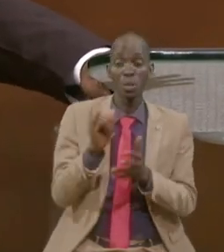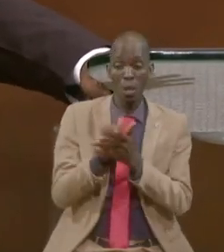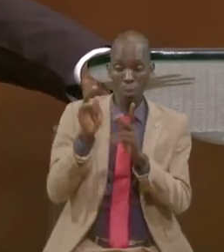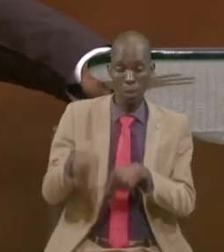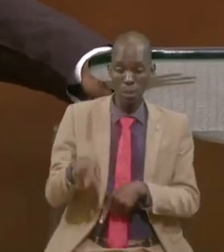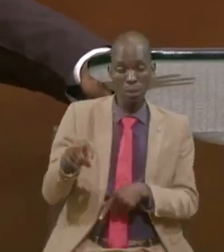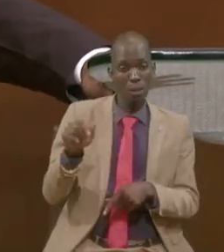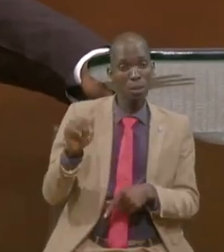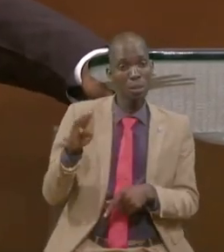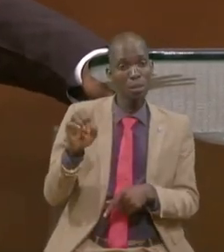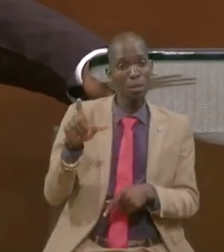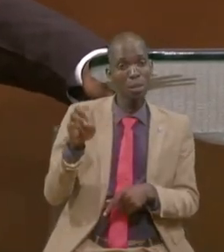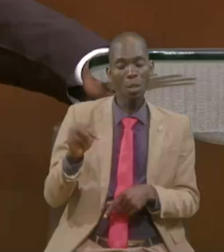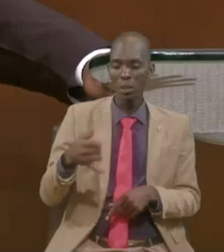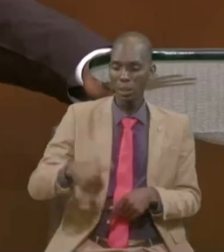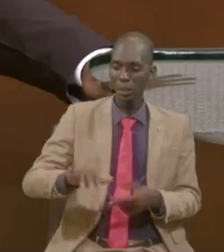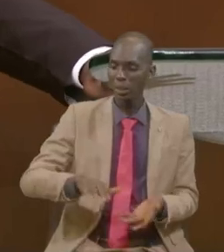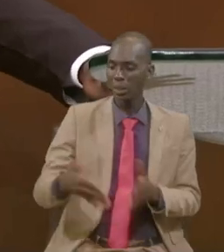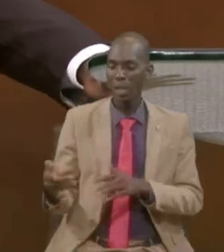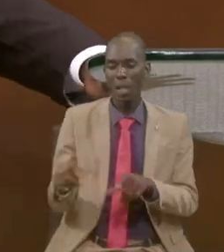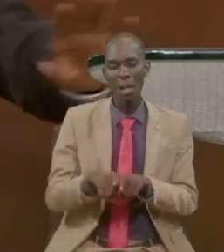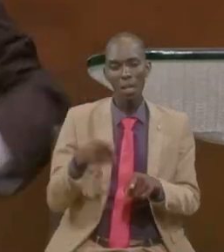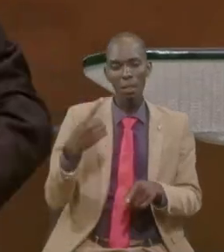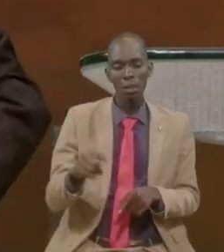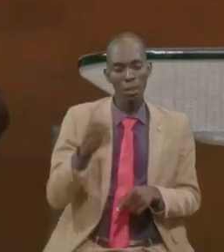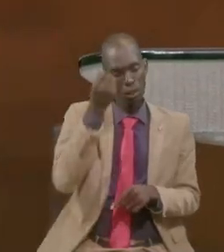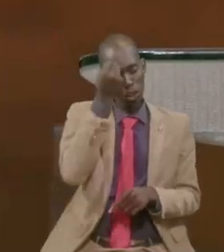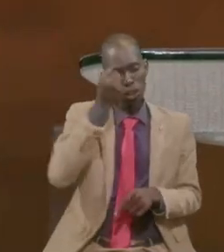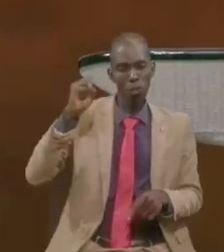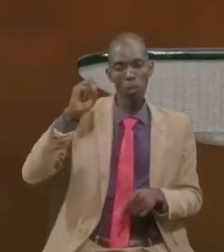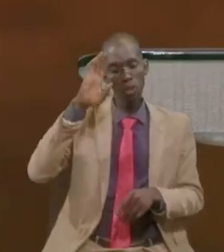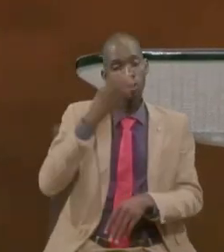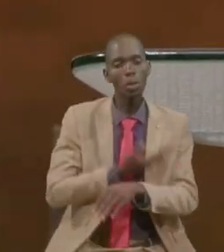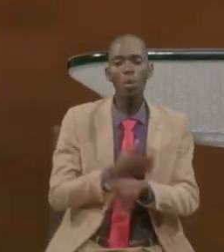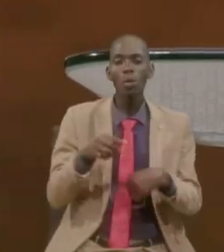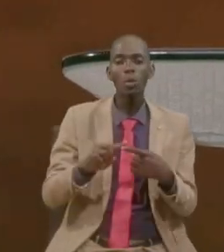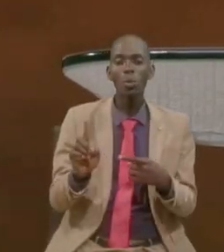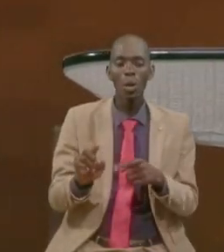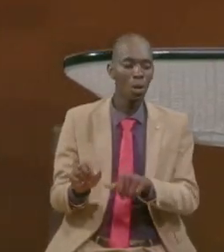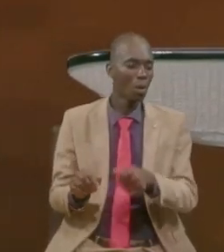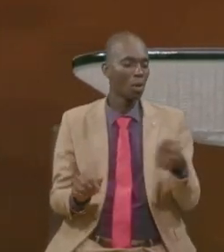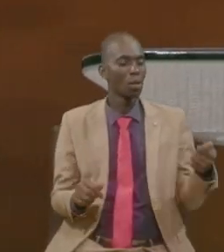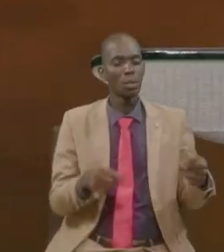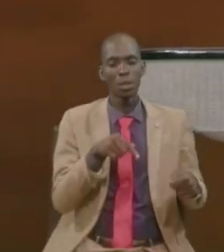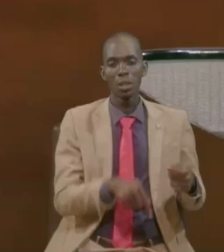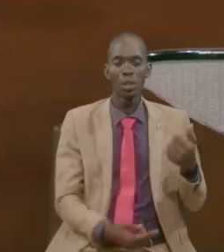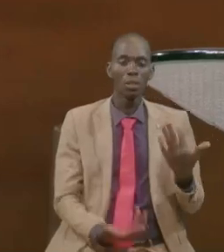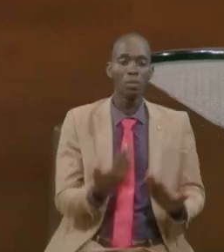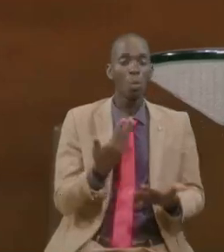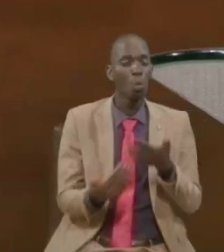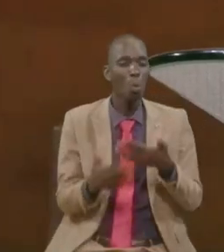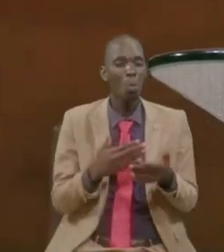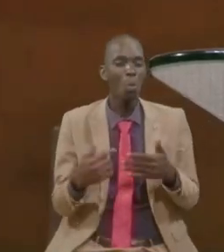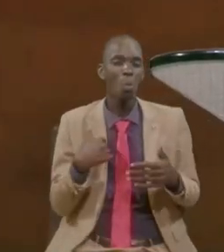n'a pas pu corrompre Dieu. Il était mort en tant que fils rebelle. Il était allé à l'autre côté. Quel que soit ce qu'on